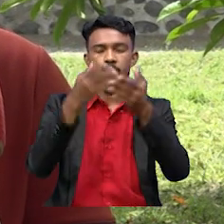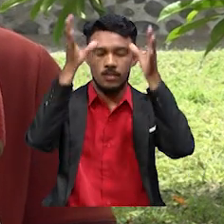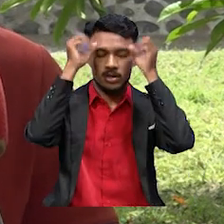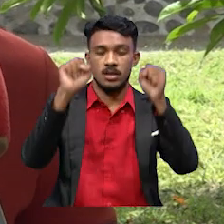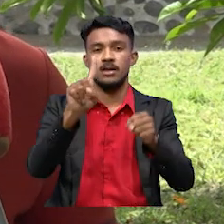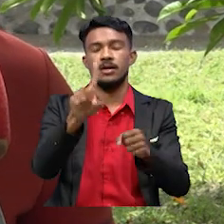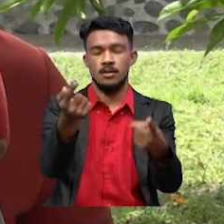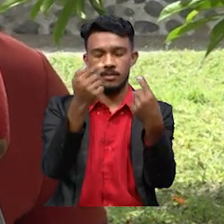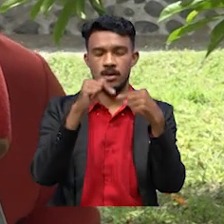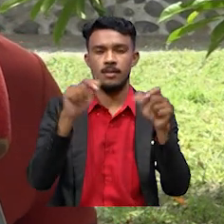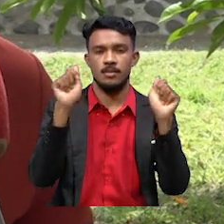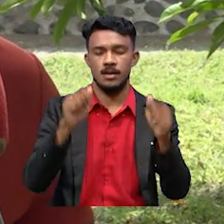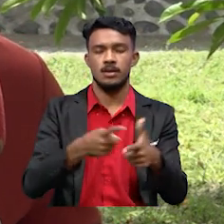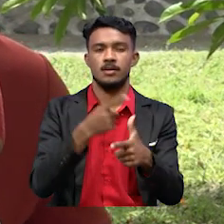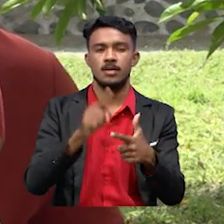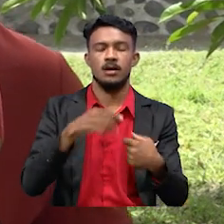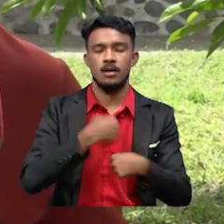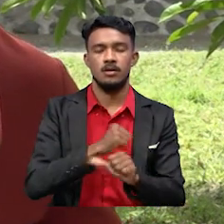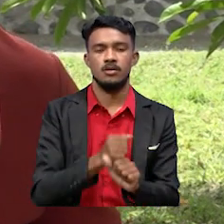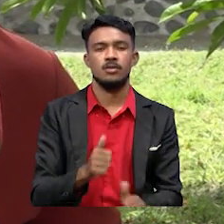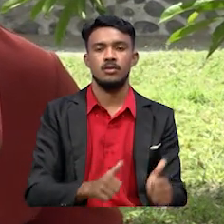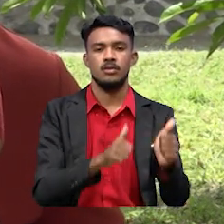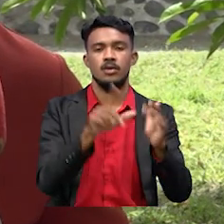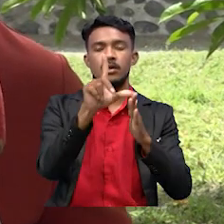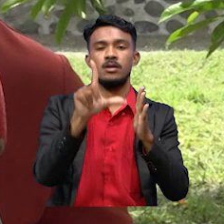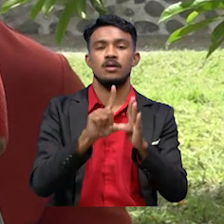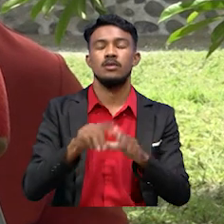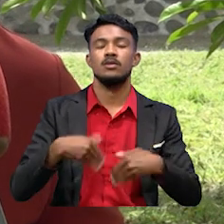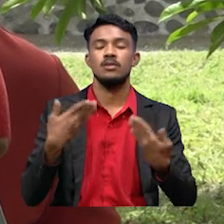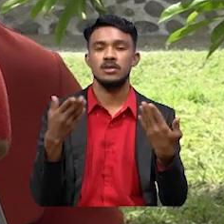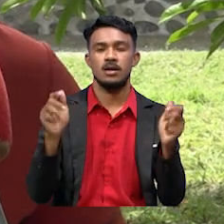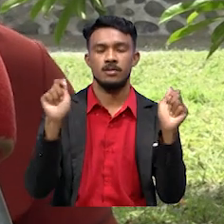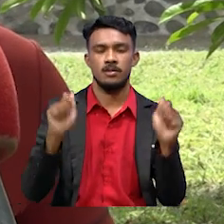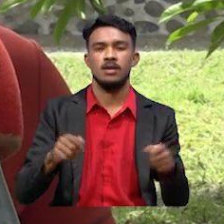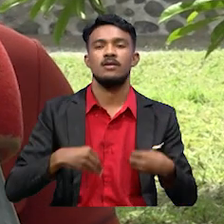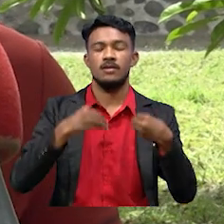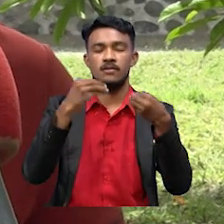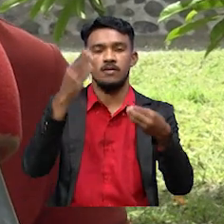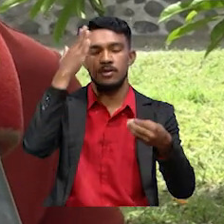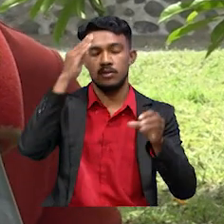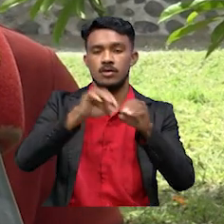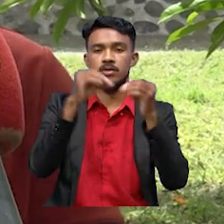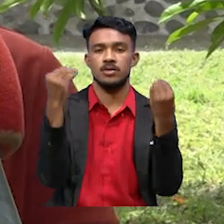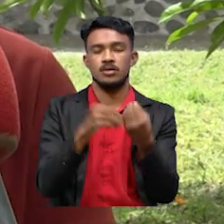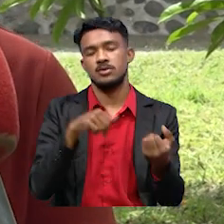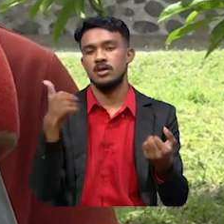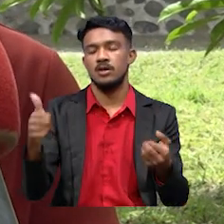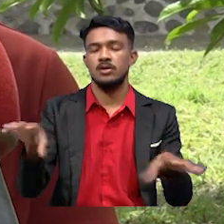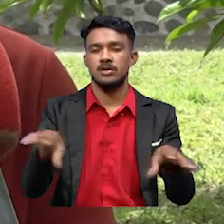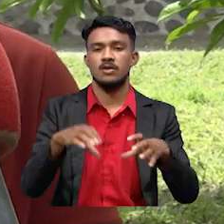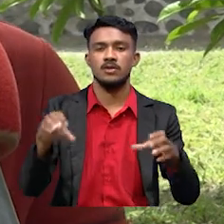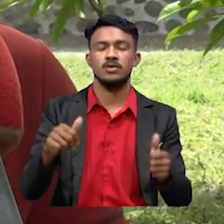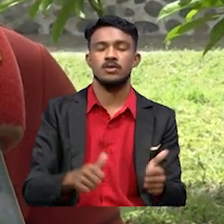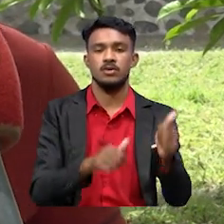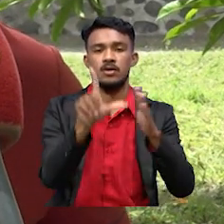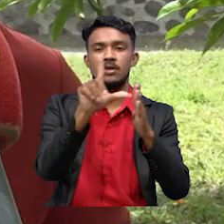bele implementa tu irle i oin satu bele motiva organ sirselu katu servisu bazia bele ini memang kisi sidit